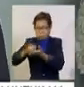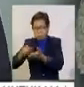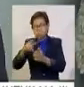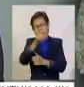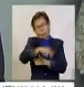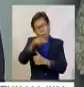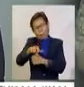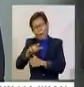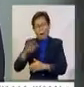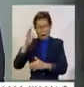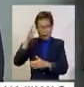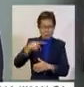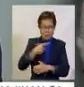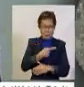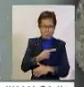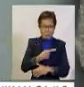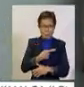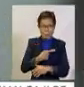Dan saya akan